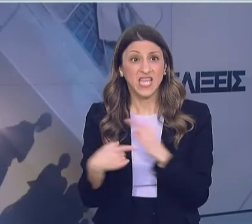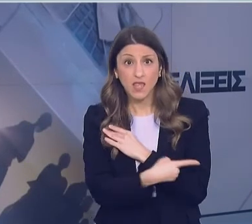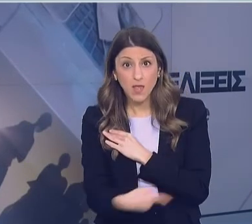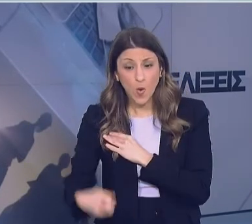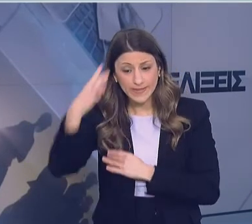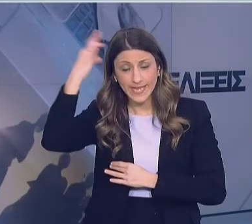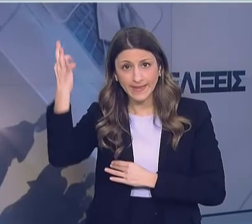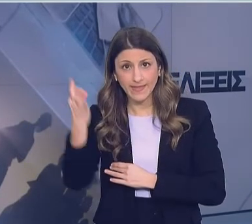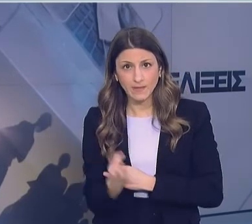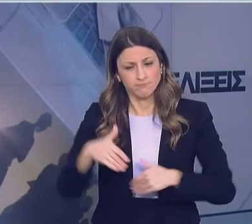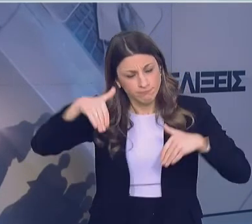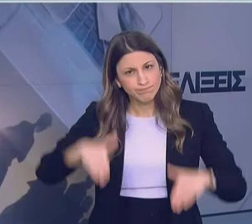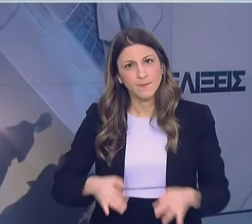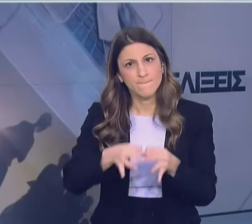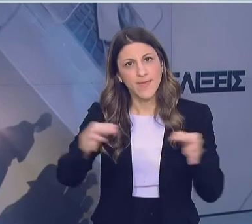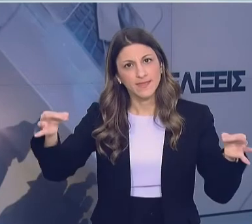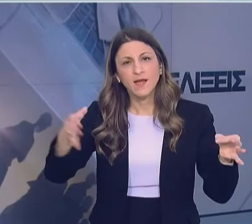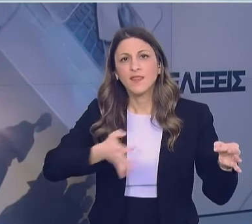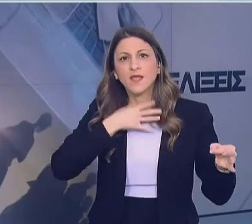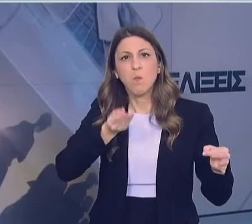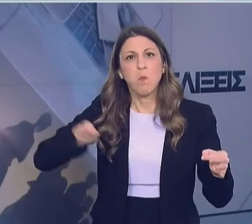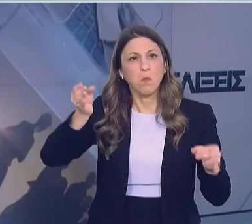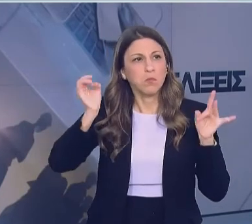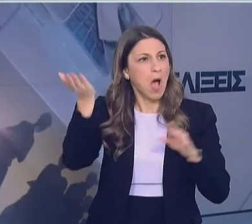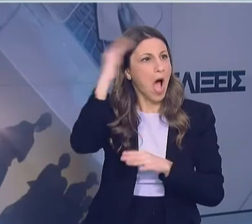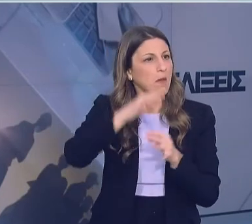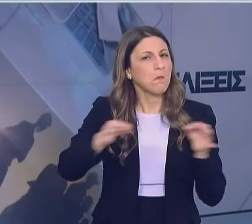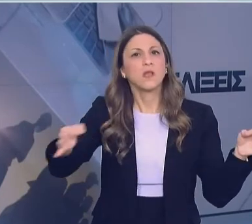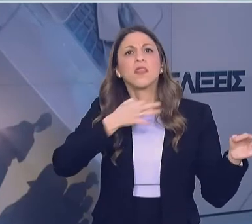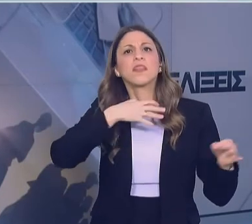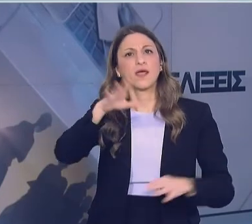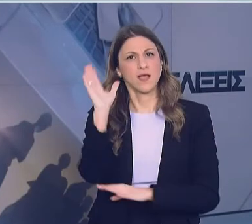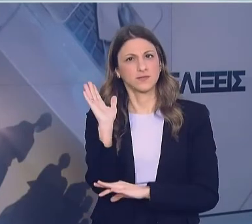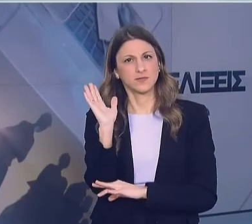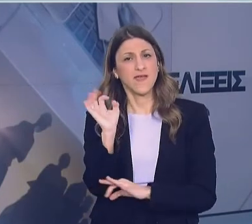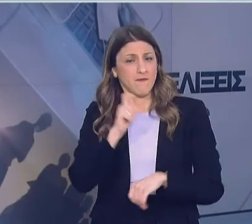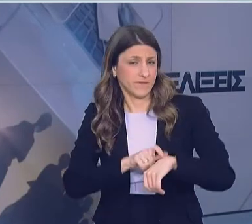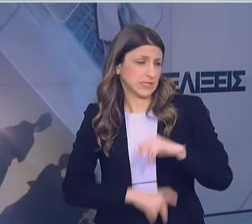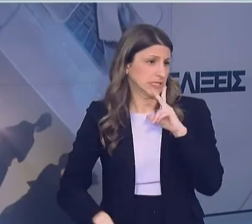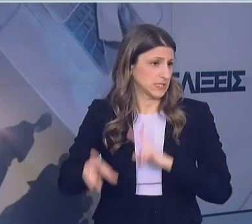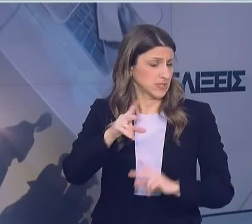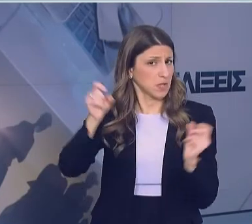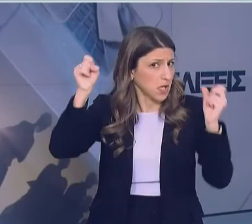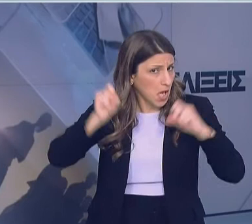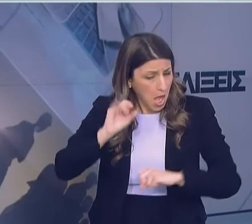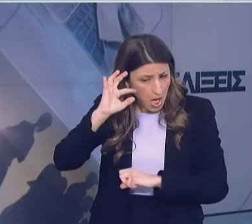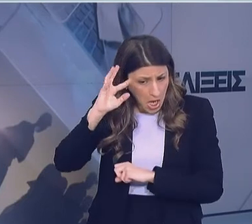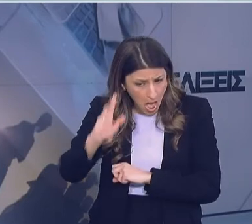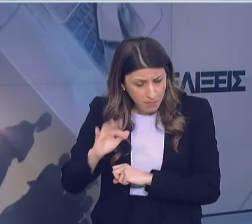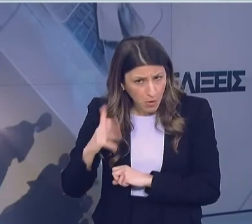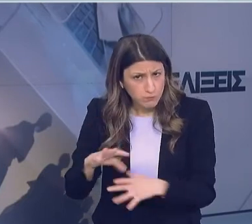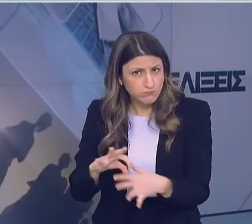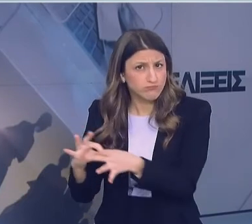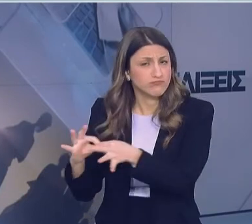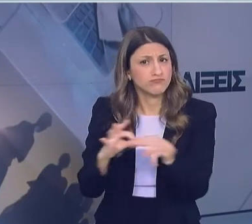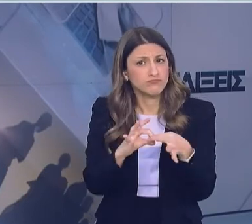σκοπό, δεν υπάρχει κανένας λόγος για οποιαδήποτε περαιτέρω μέτρα. Βεβαίως όλα τα μέτρα είναι στο τραπέζι και βεβαίως σε καθημερινή βάση, σε